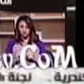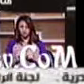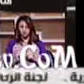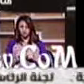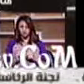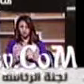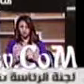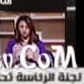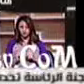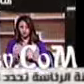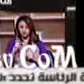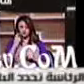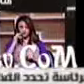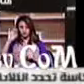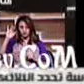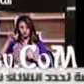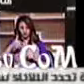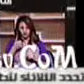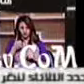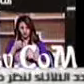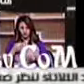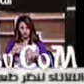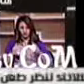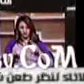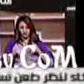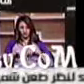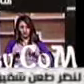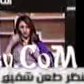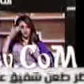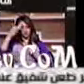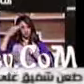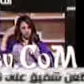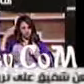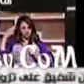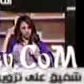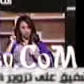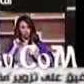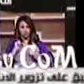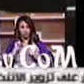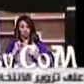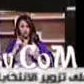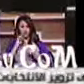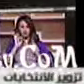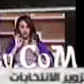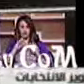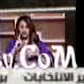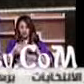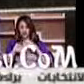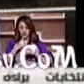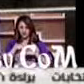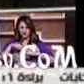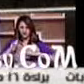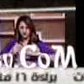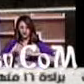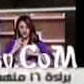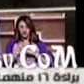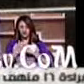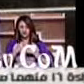الجانب الاخر كونح المستانف الشغاله بلاسه المستشار خالد مكوب استكمال نظر قضيه وقعه